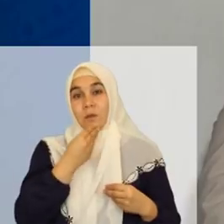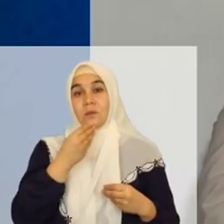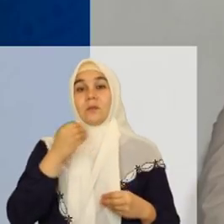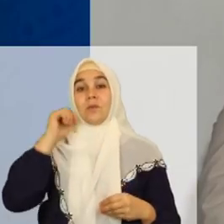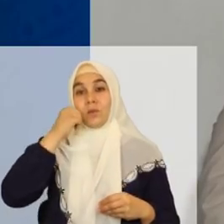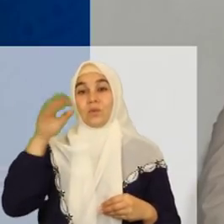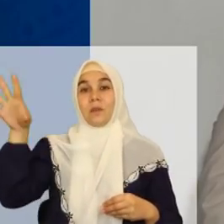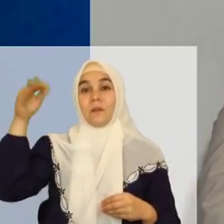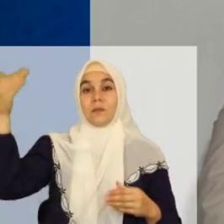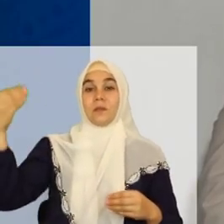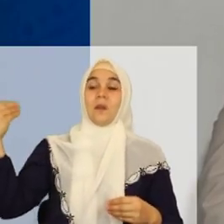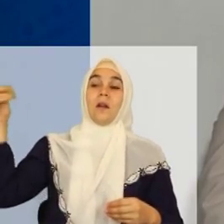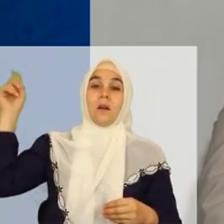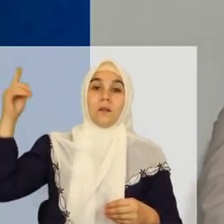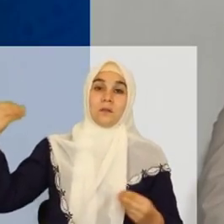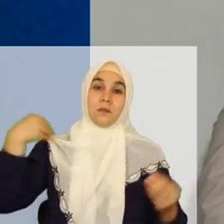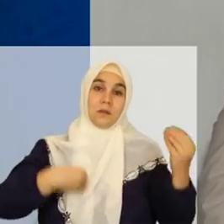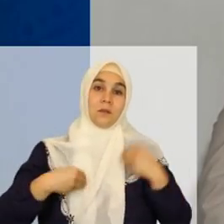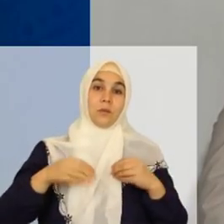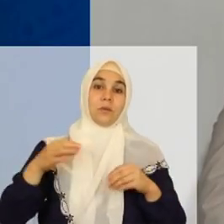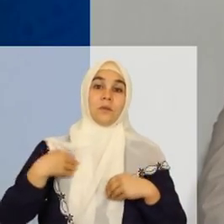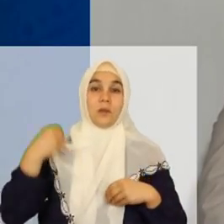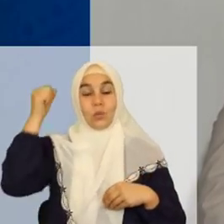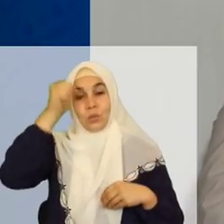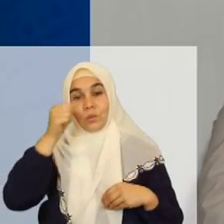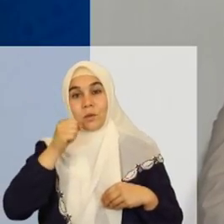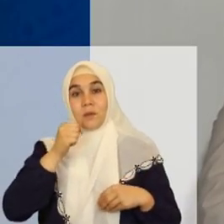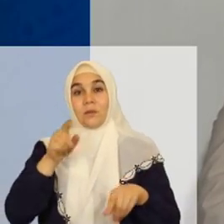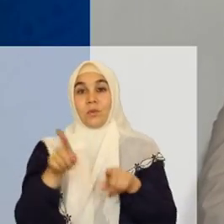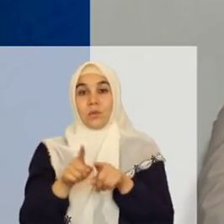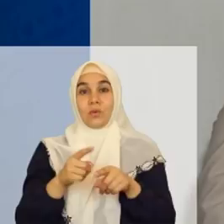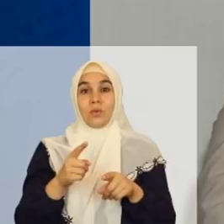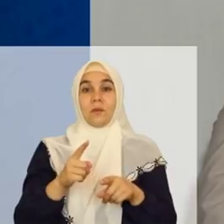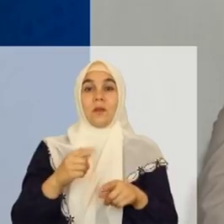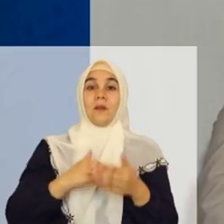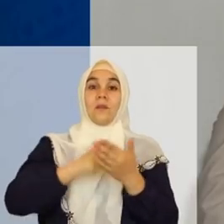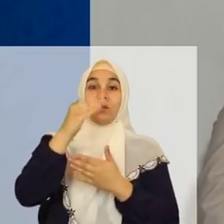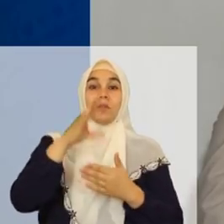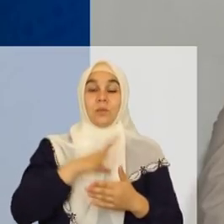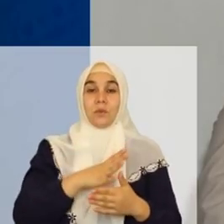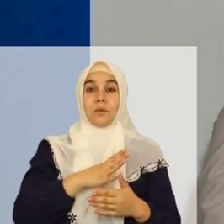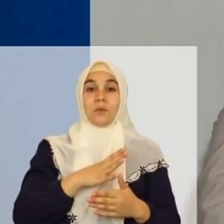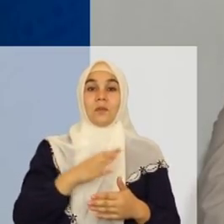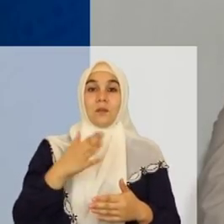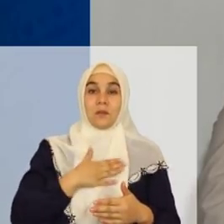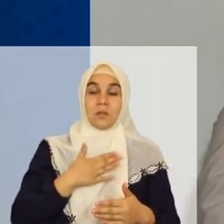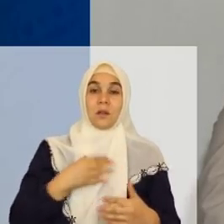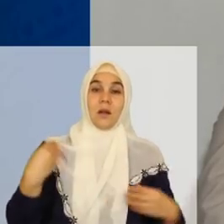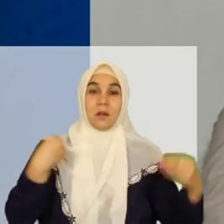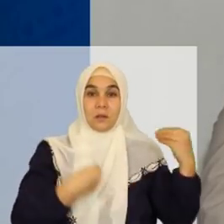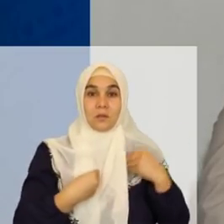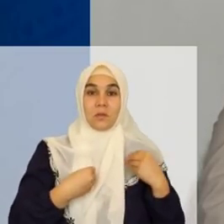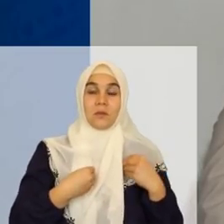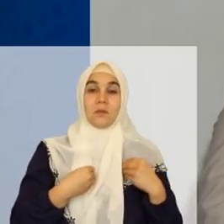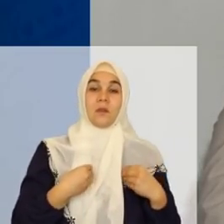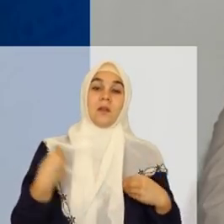ota-bobolarimiz kiyib kelgan, millatimizga mansub bo'lgan, obro'yimiz bo'lgan, shiorimiz bo'lgan, belgimiz